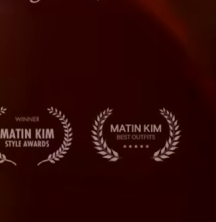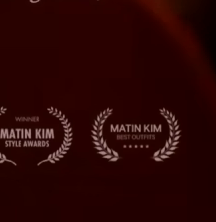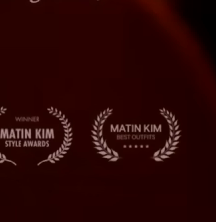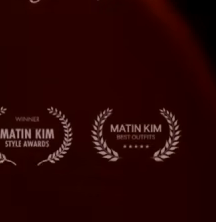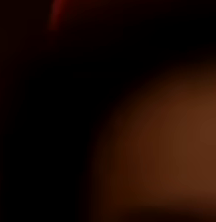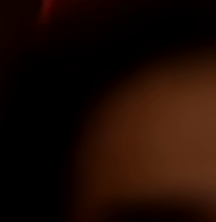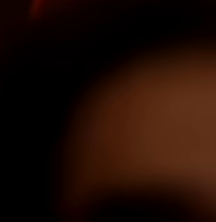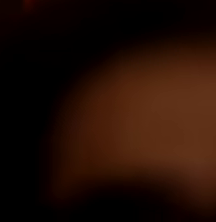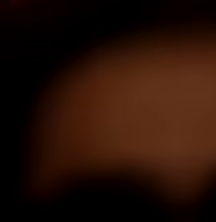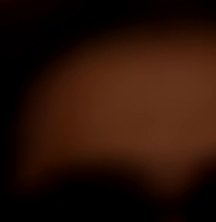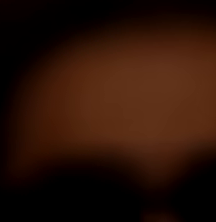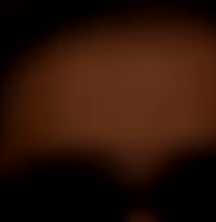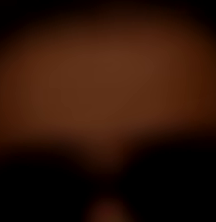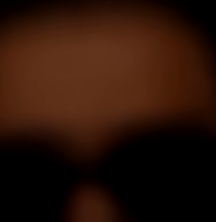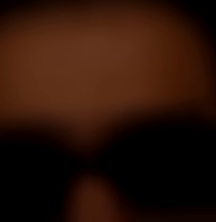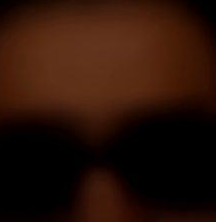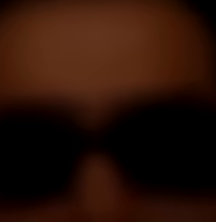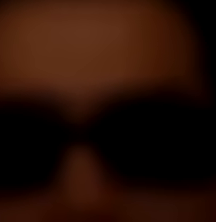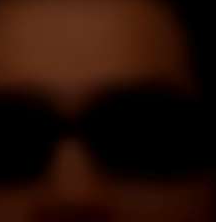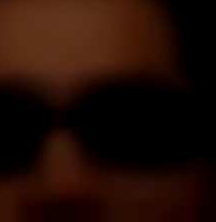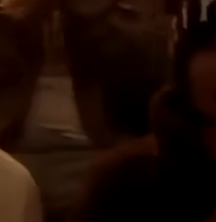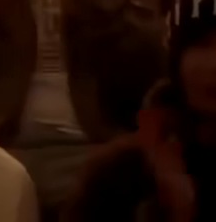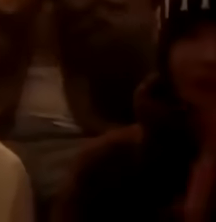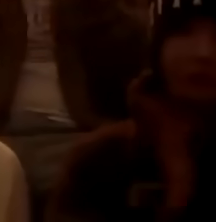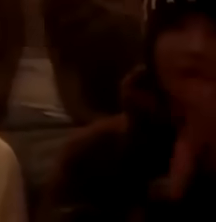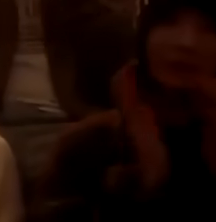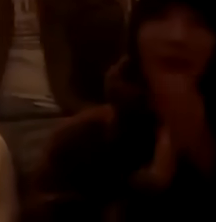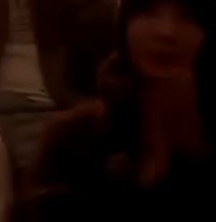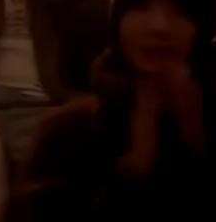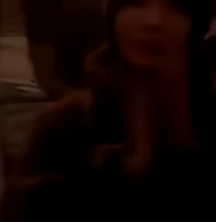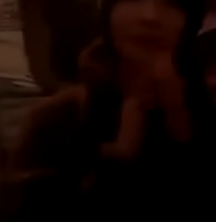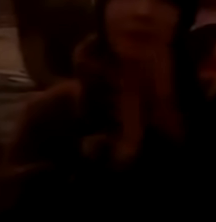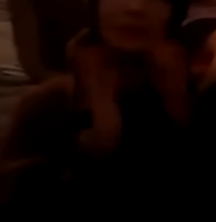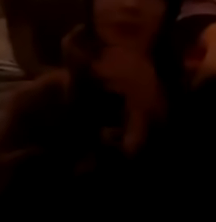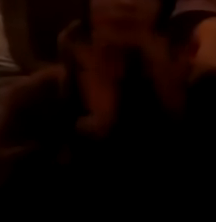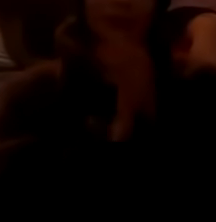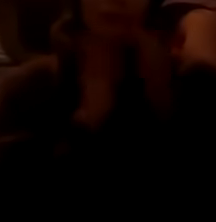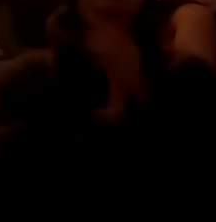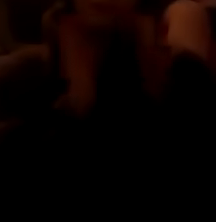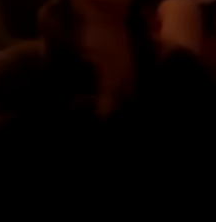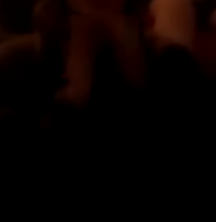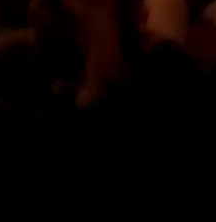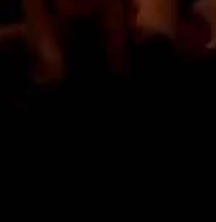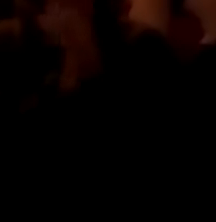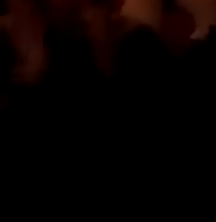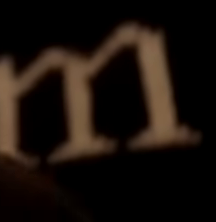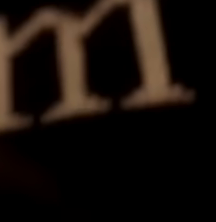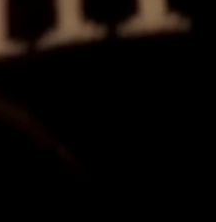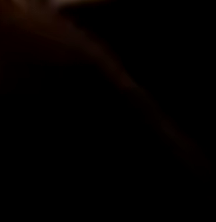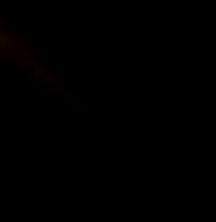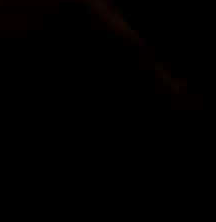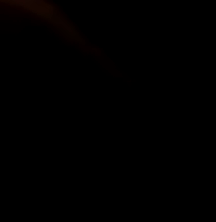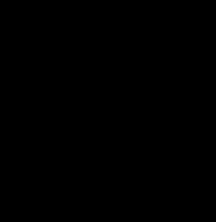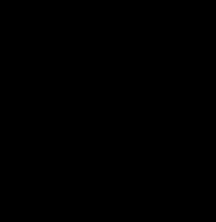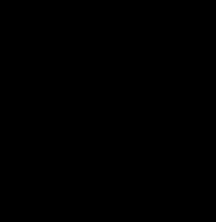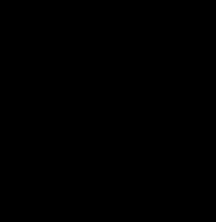존재감 맞당 키면 장르다 입어본 적 없는 새로운 장르